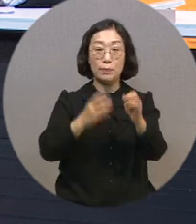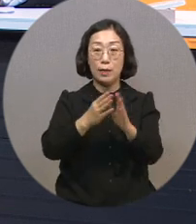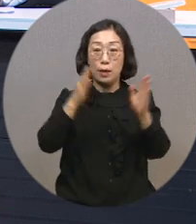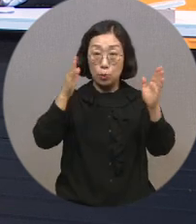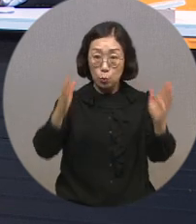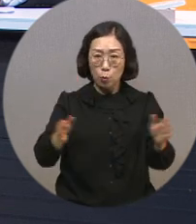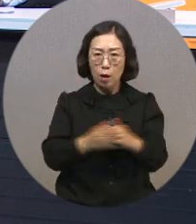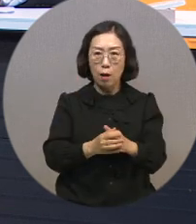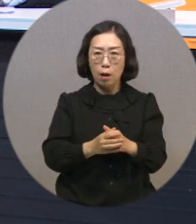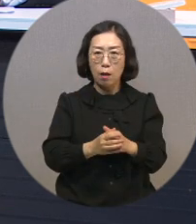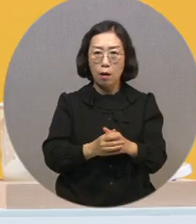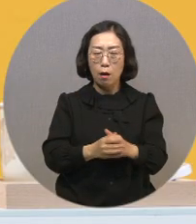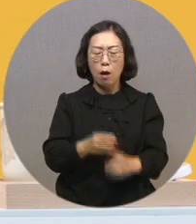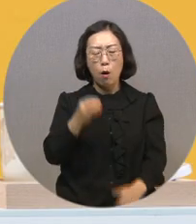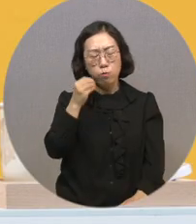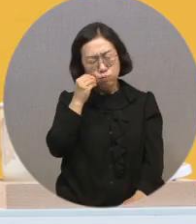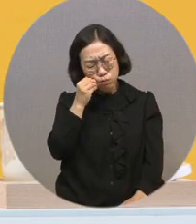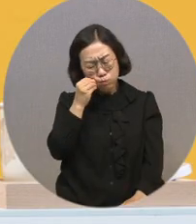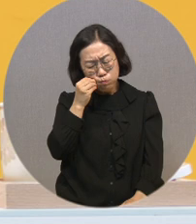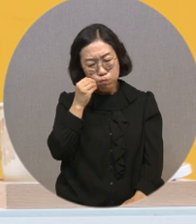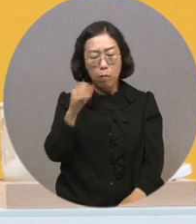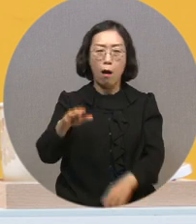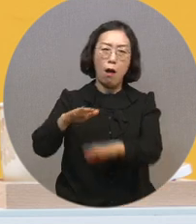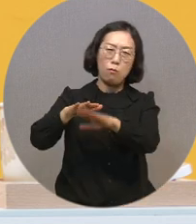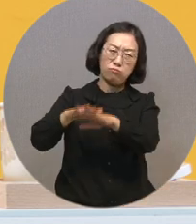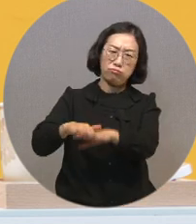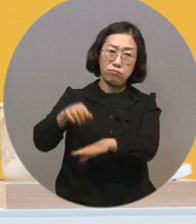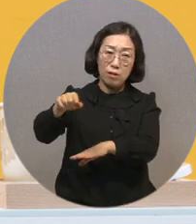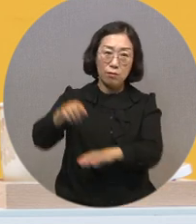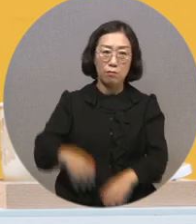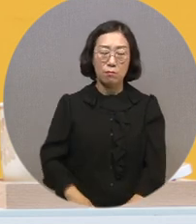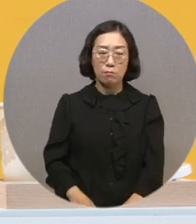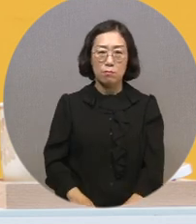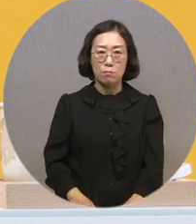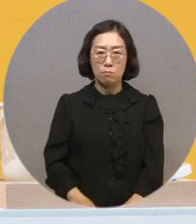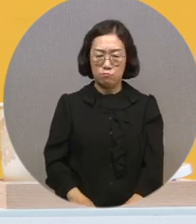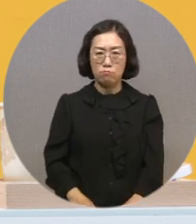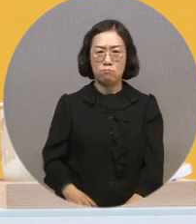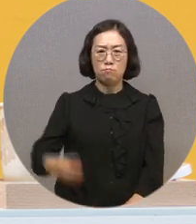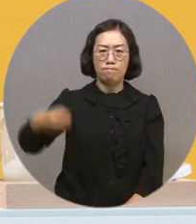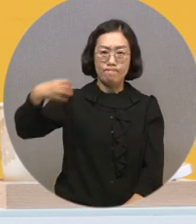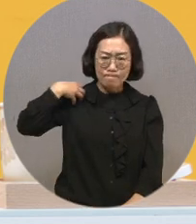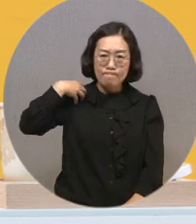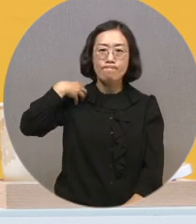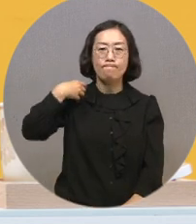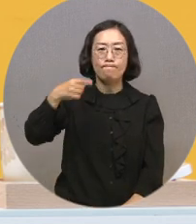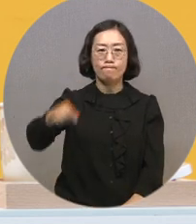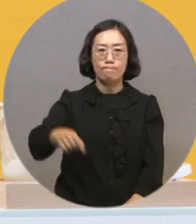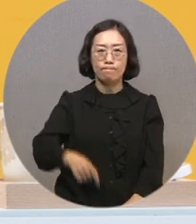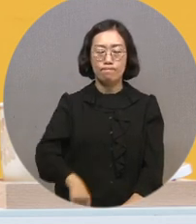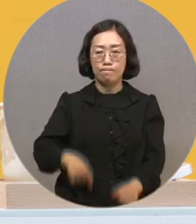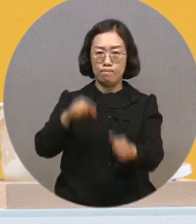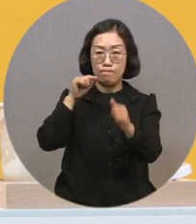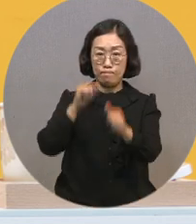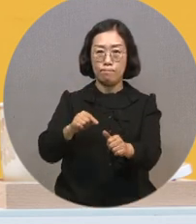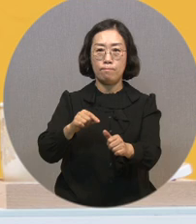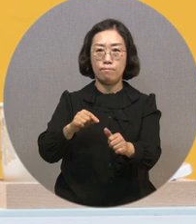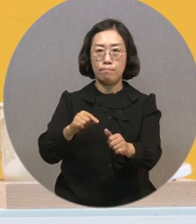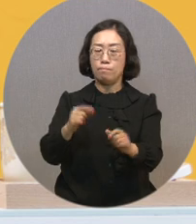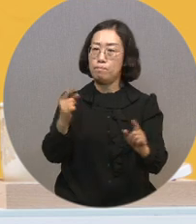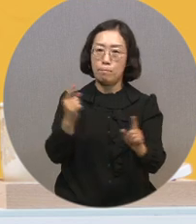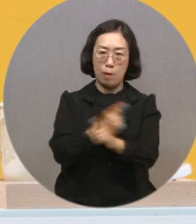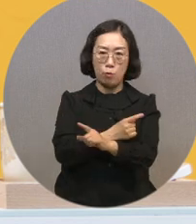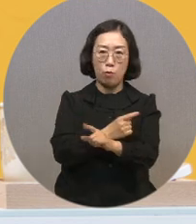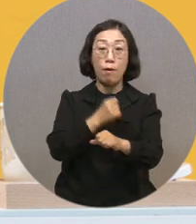있던 걸 제가 이 강제집행 재무명의를 받아서 대집행을 단행을 했던 거예요. 예, 그래서 예.